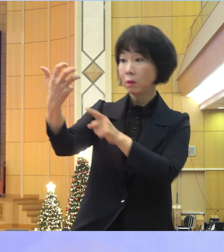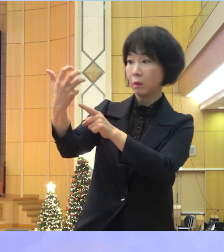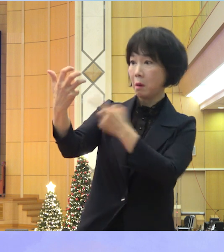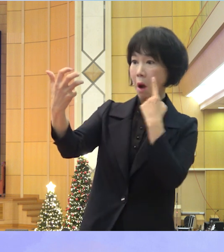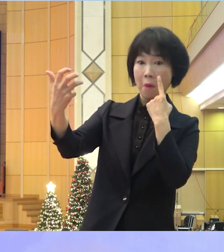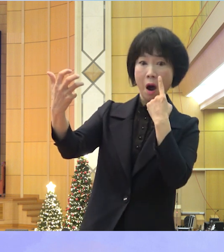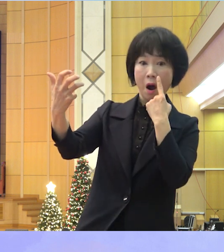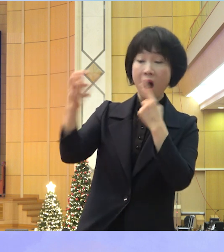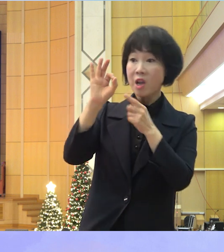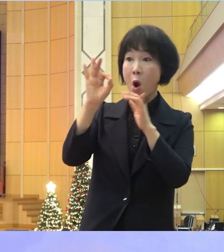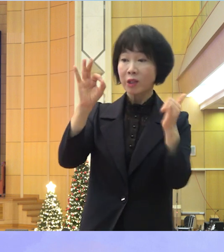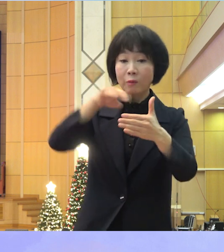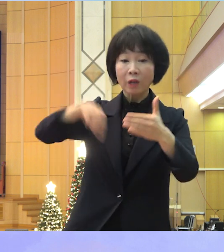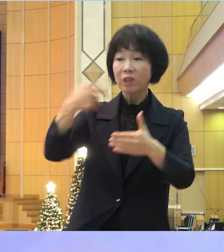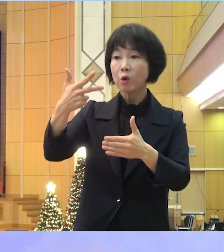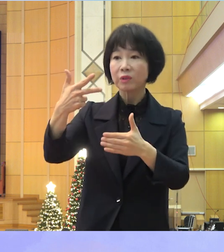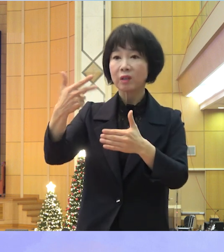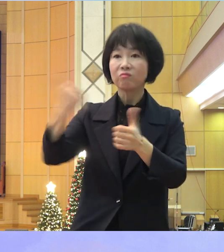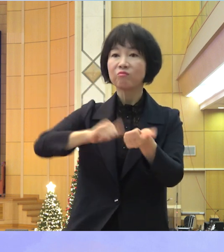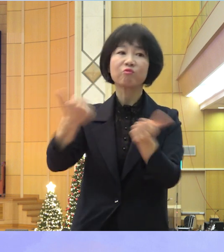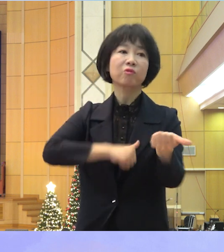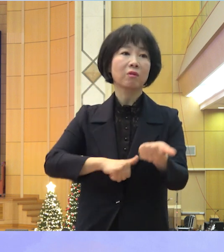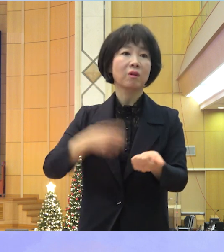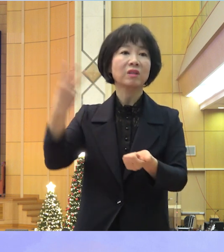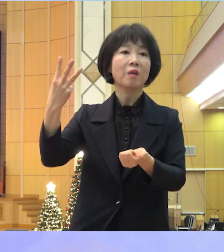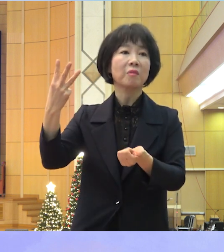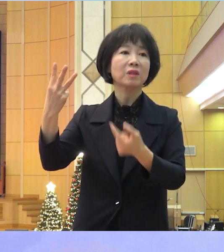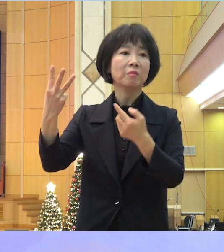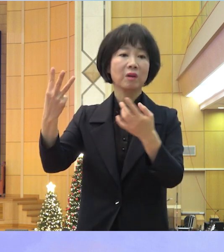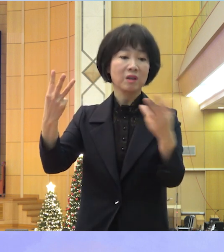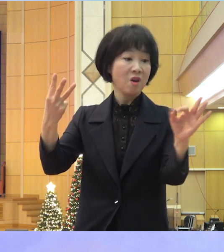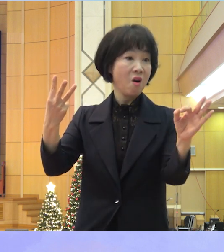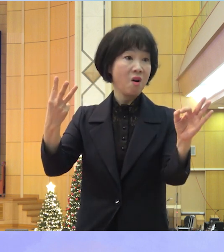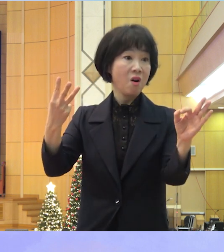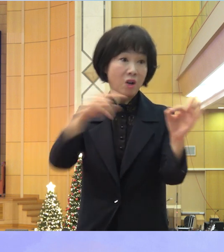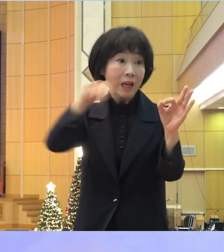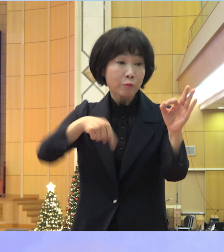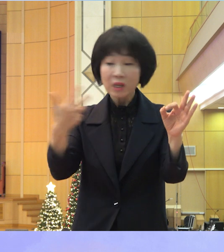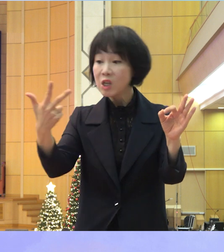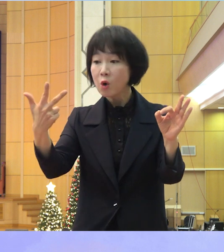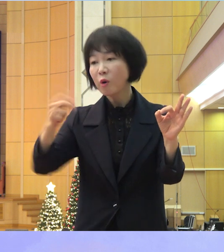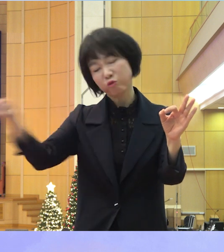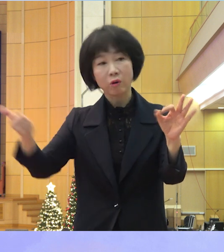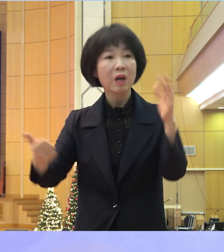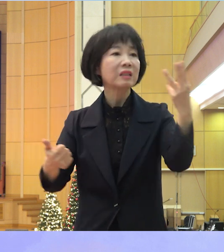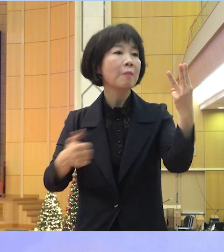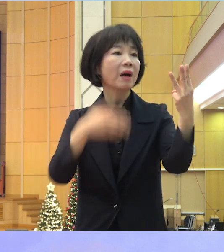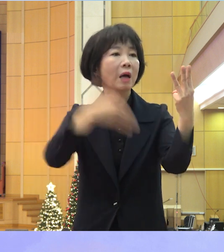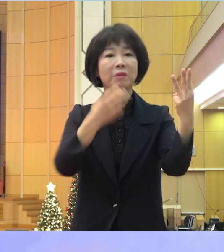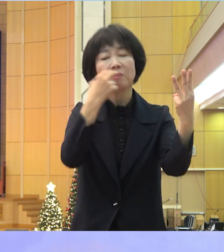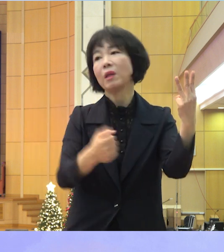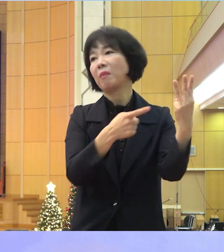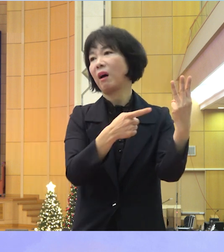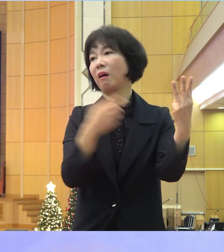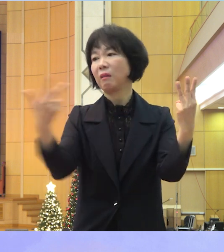10명 중에 7명은 세상을 떠났고 3명만 남았더라는 겁니다.